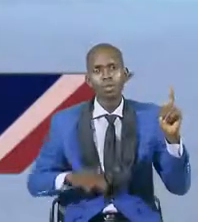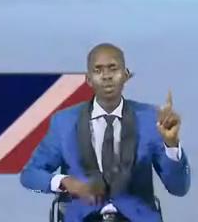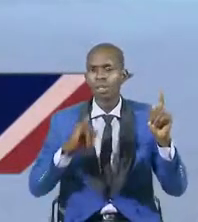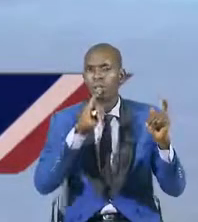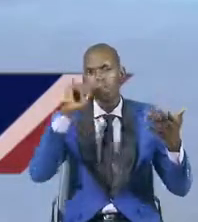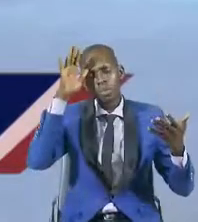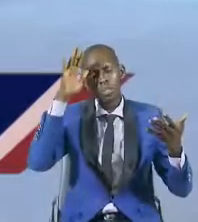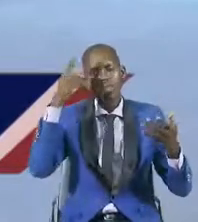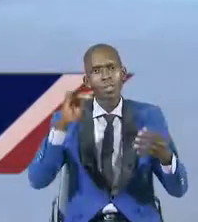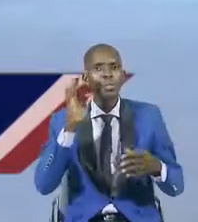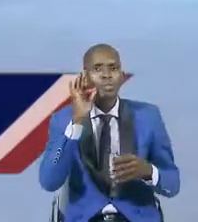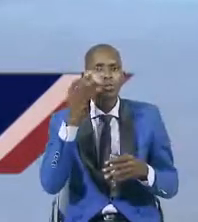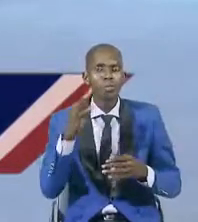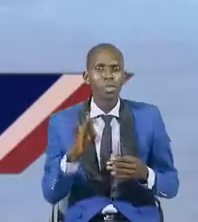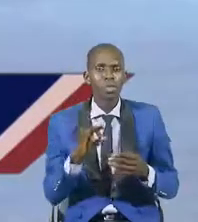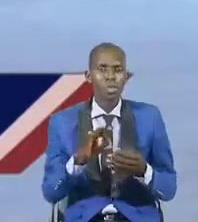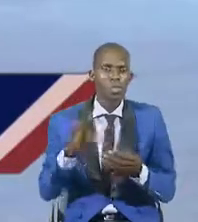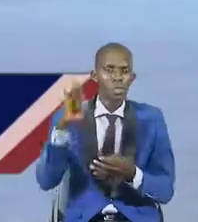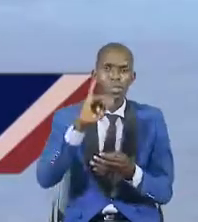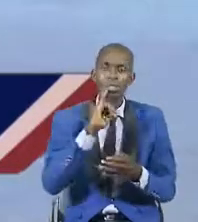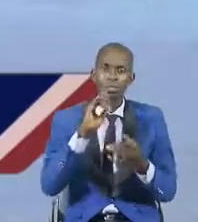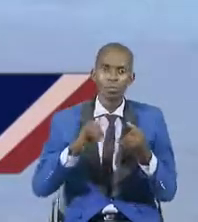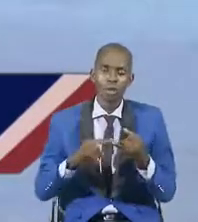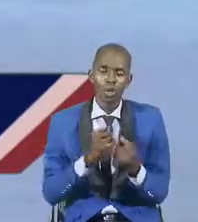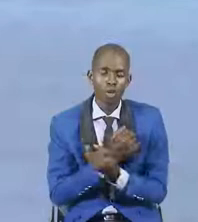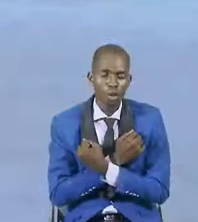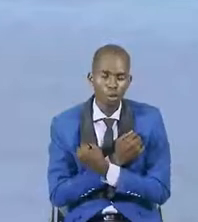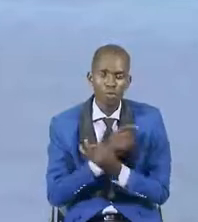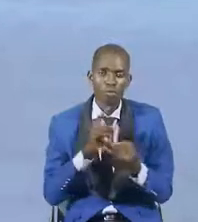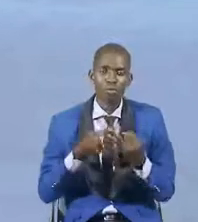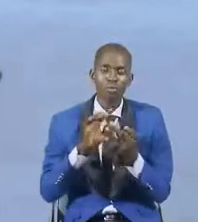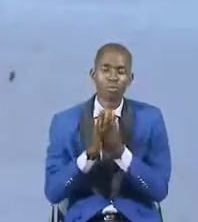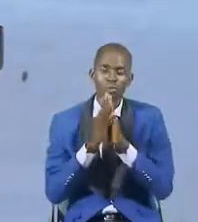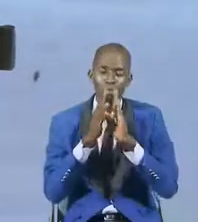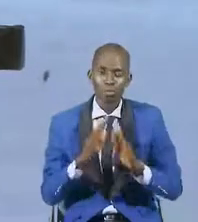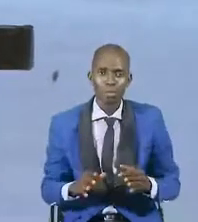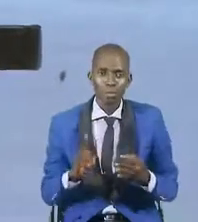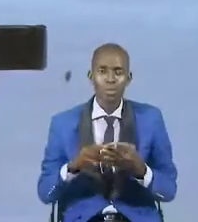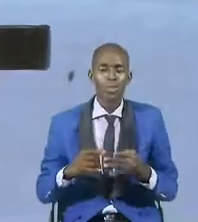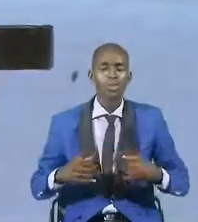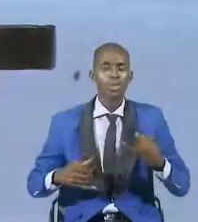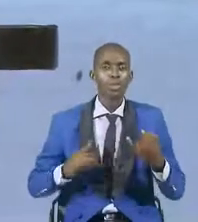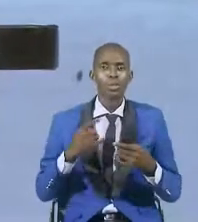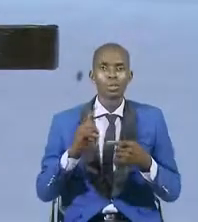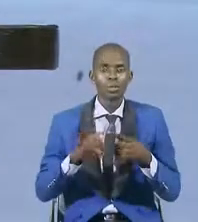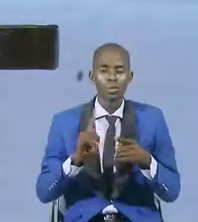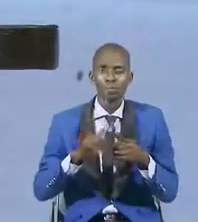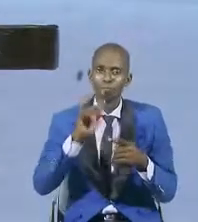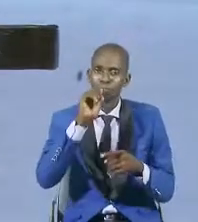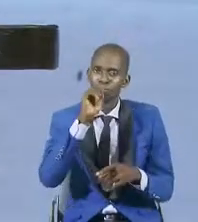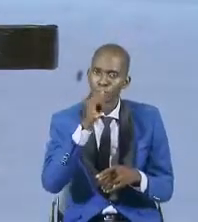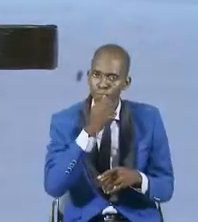fruit de l'esprit, l'amour, la paix, la joie, et la patience